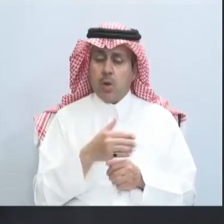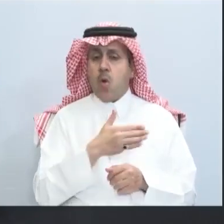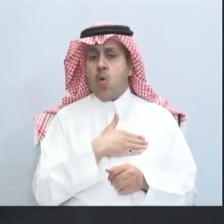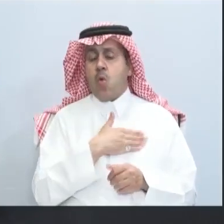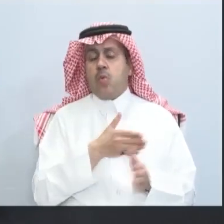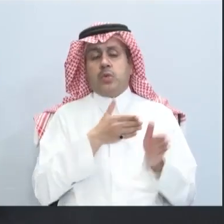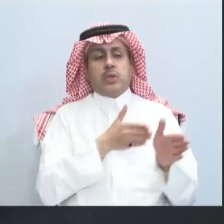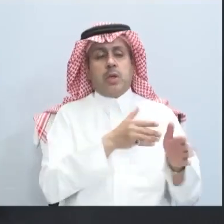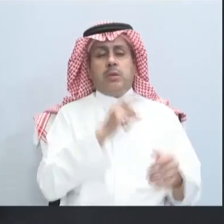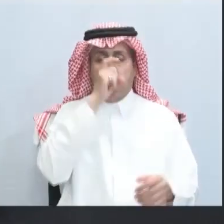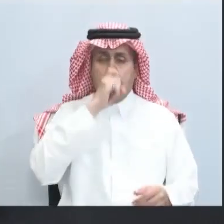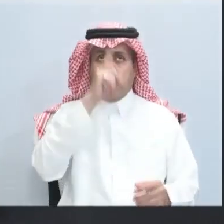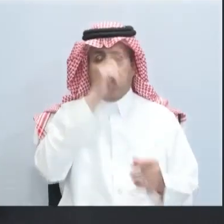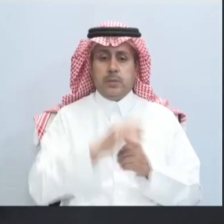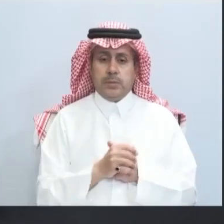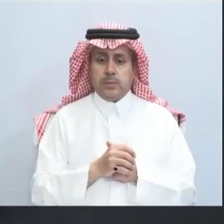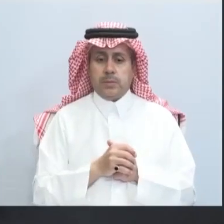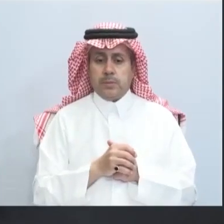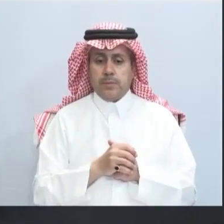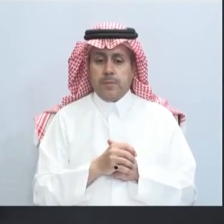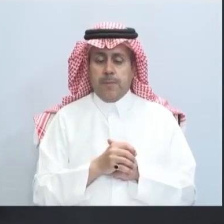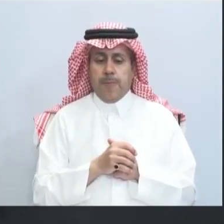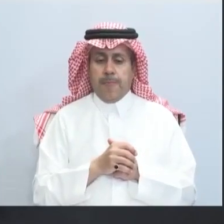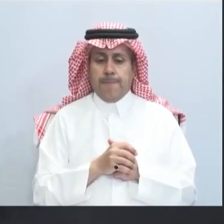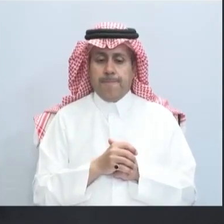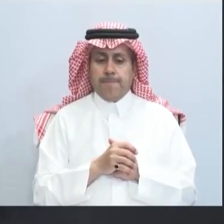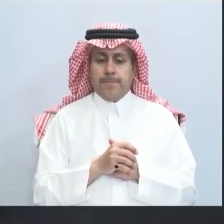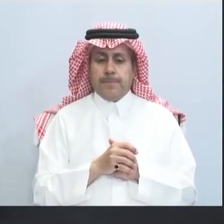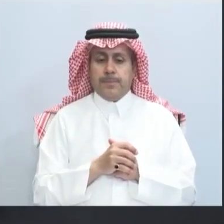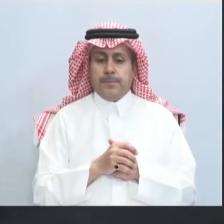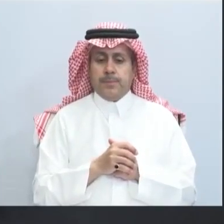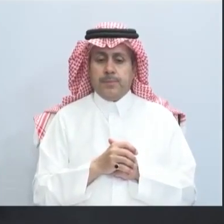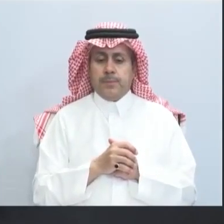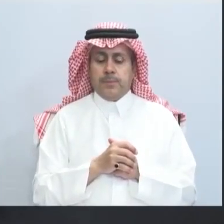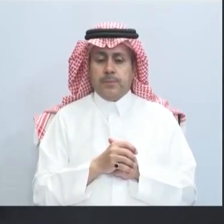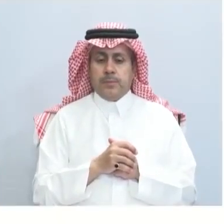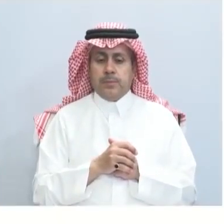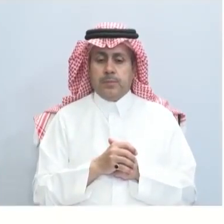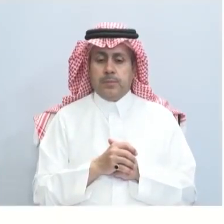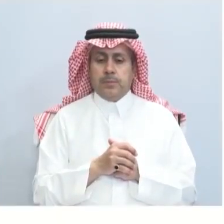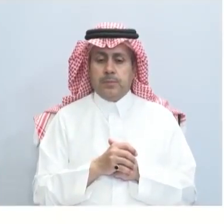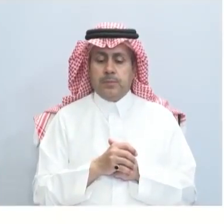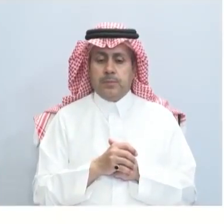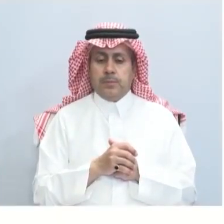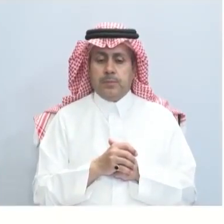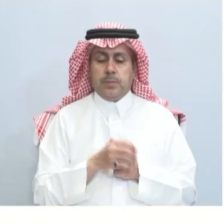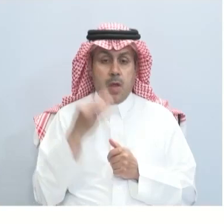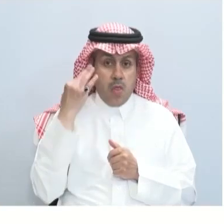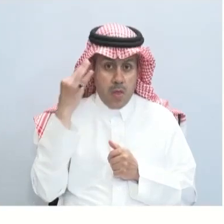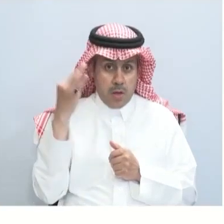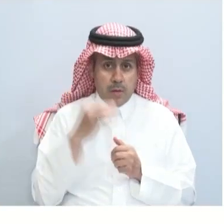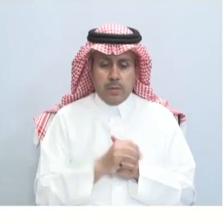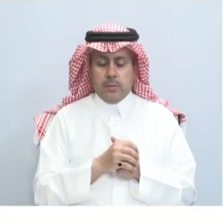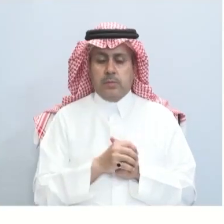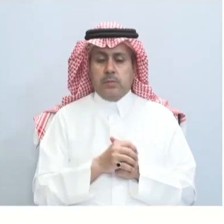وطاعت لذلكم الامر الا وهو تحريم الخمر كذلك الامر الثالث ماذا